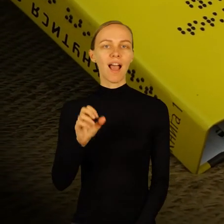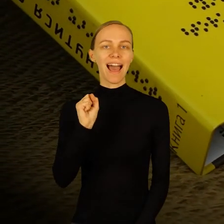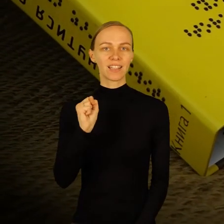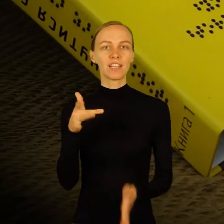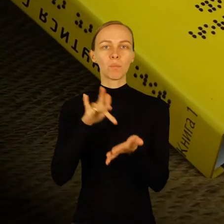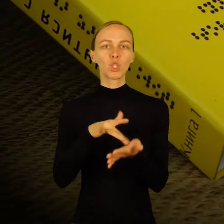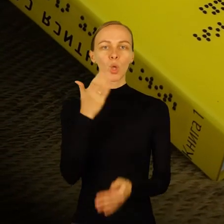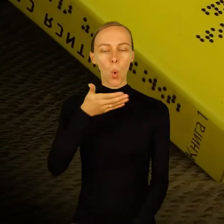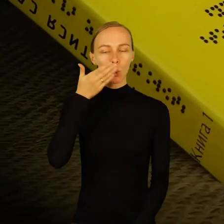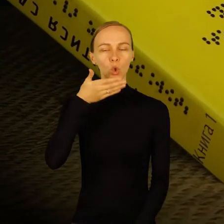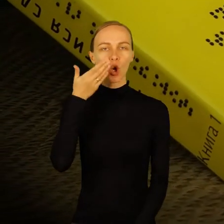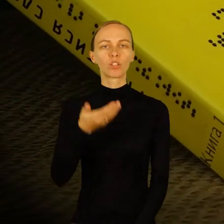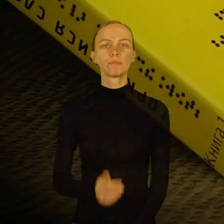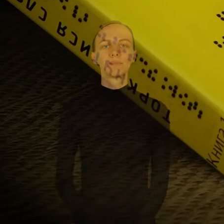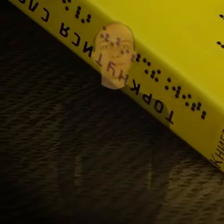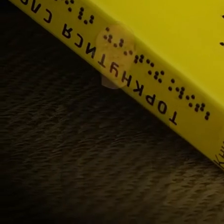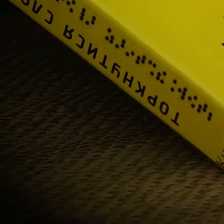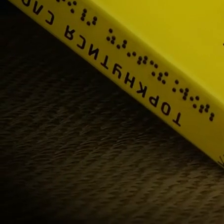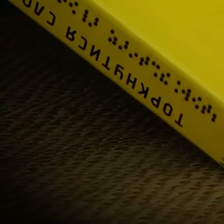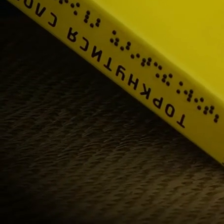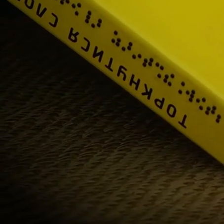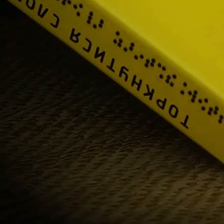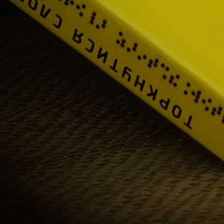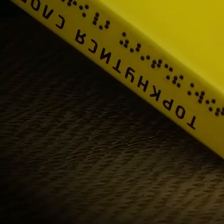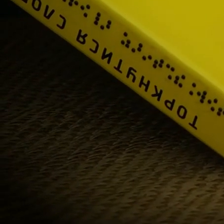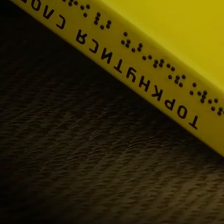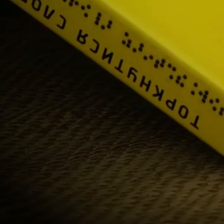Момут Андрій. Місто Ужгород.